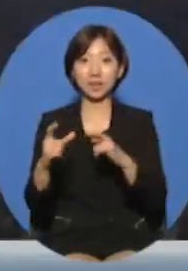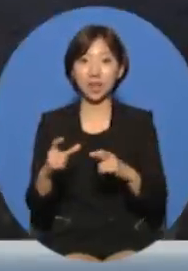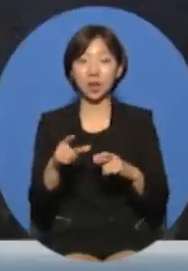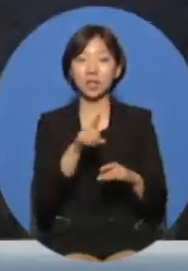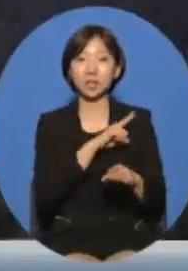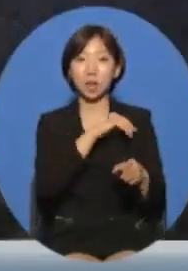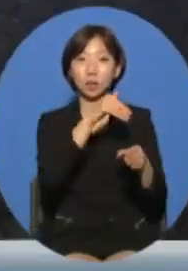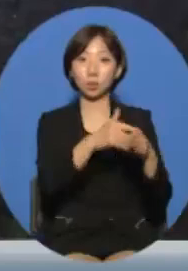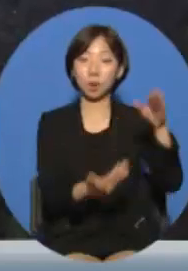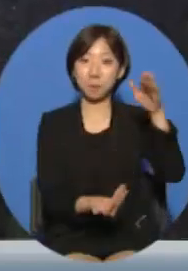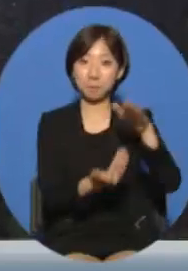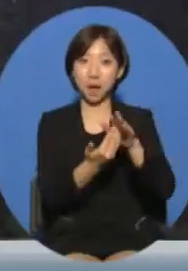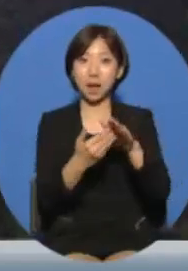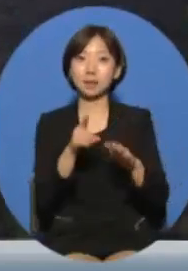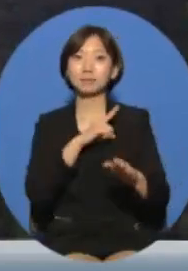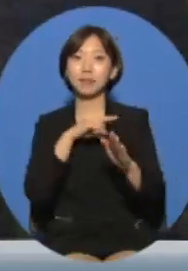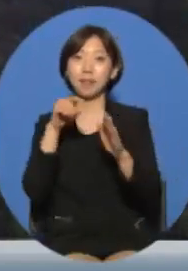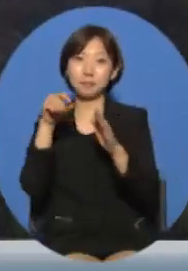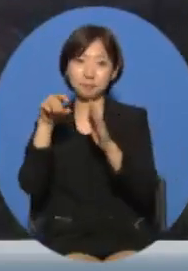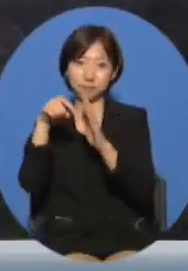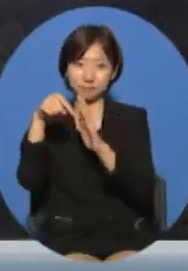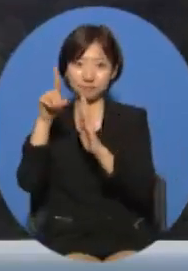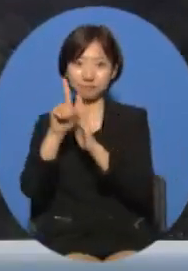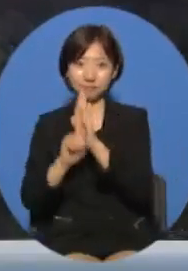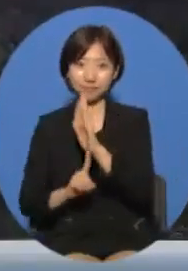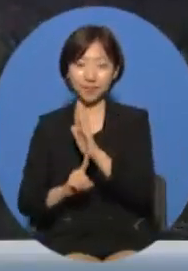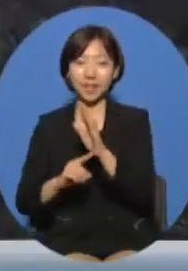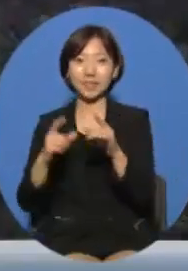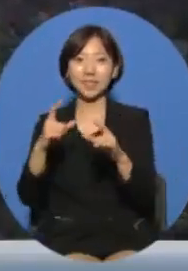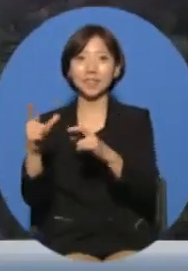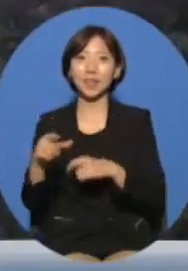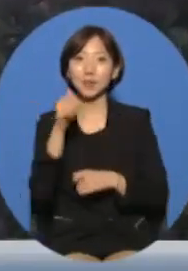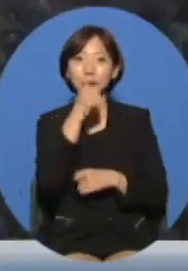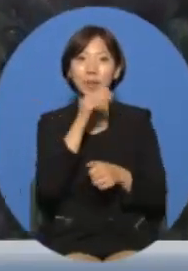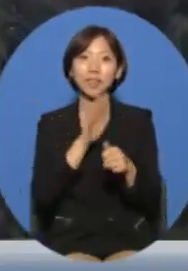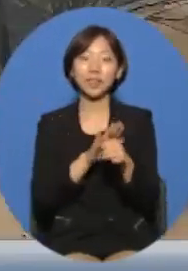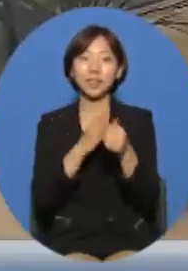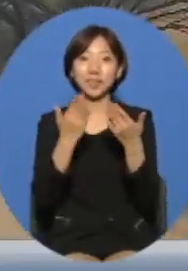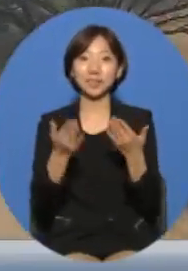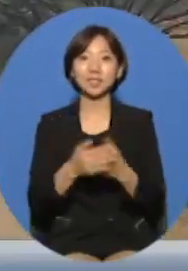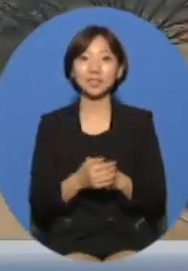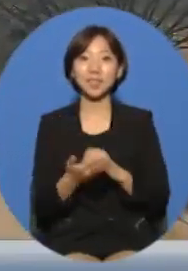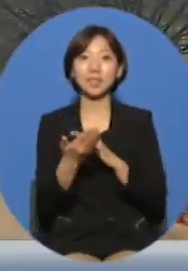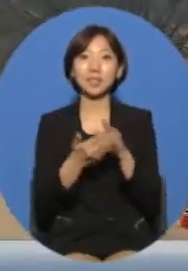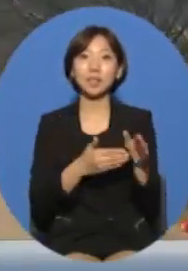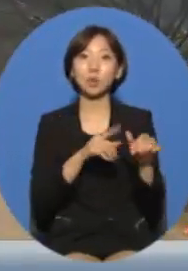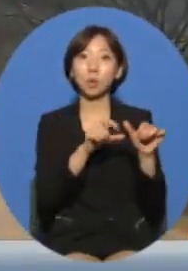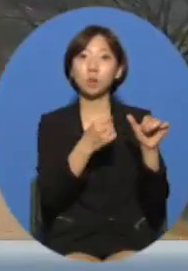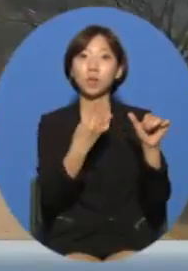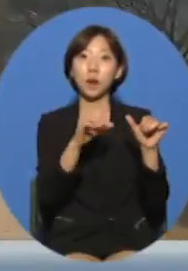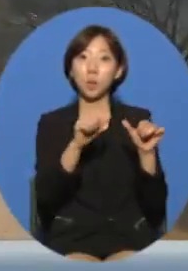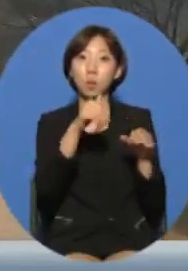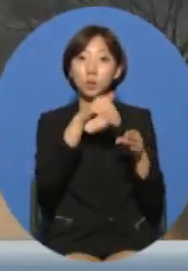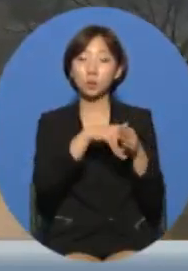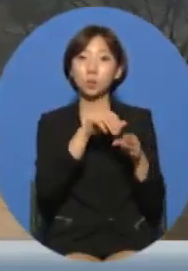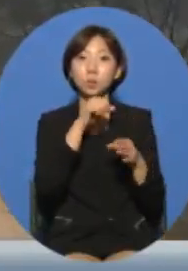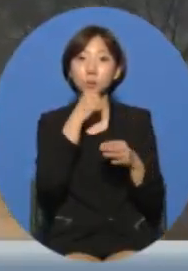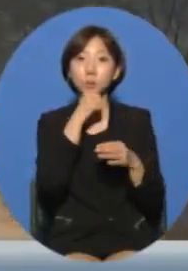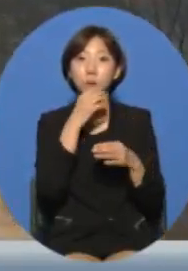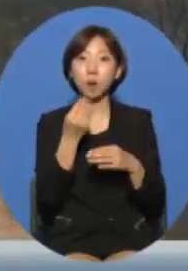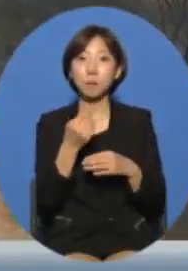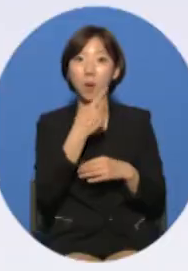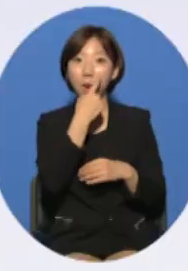최저 투표율을 기록한 지역들을 소개해드릴 텐데요. 제19대 대통령 선거 사전투표 투표율 자세히 알아보도록